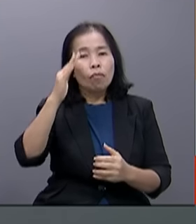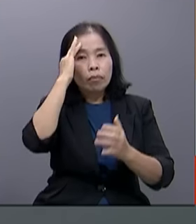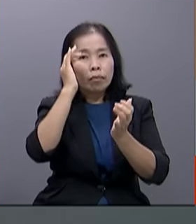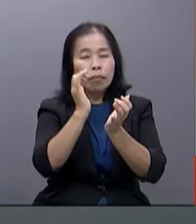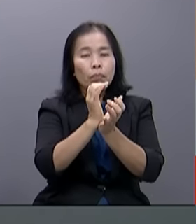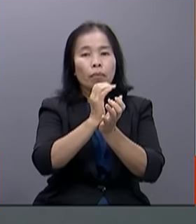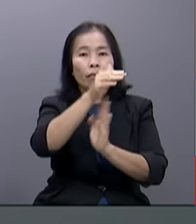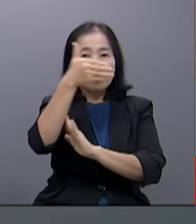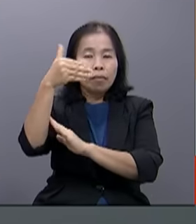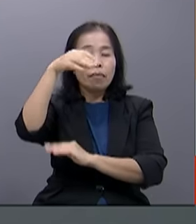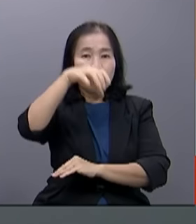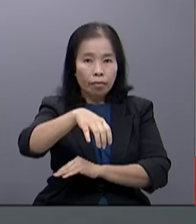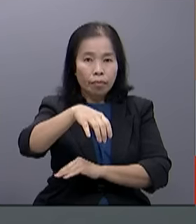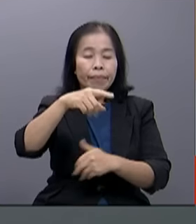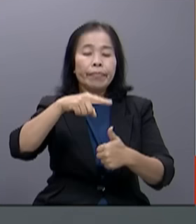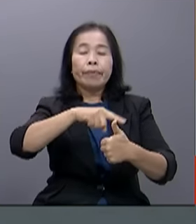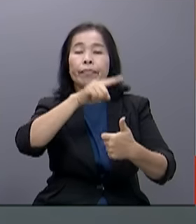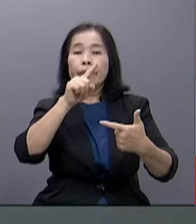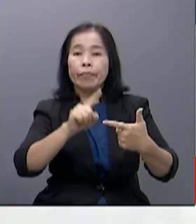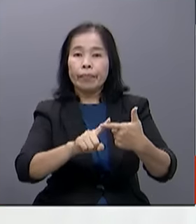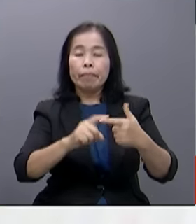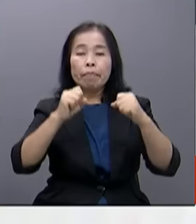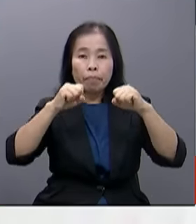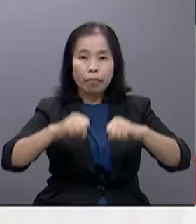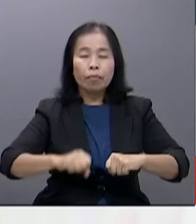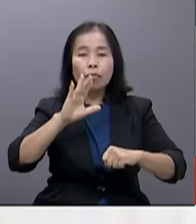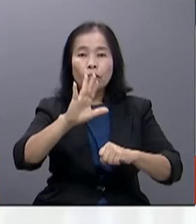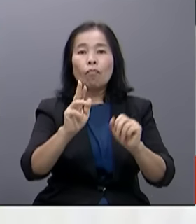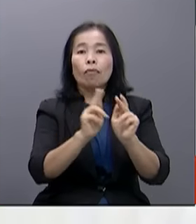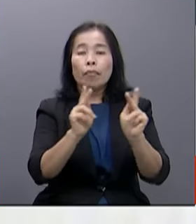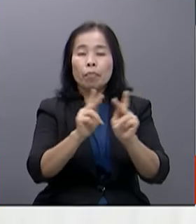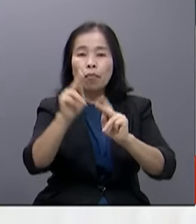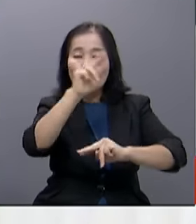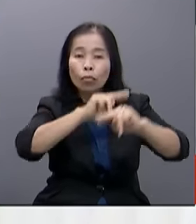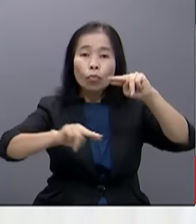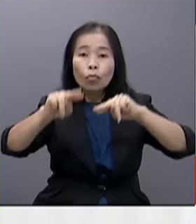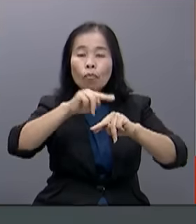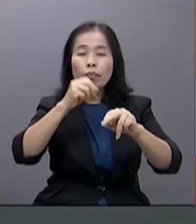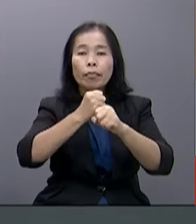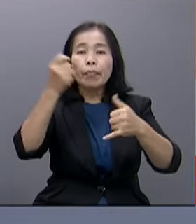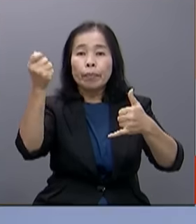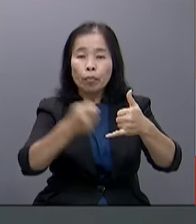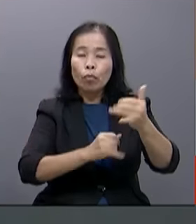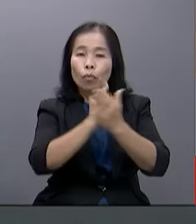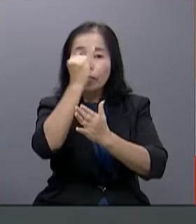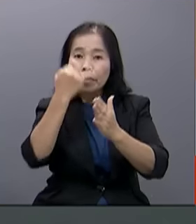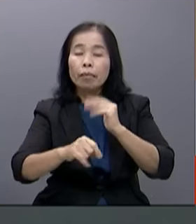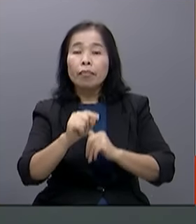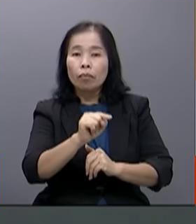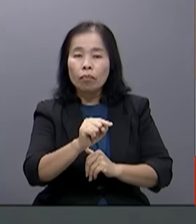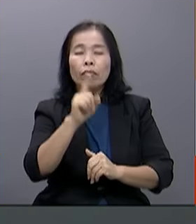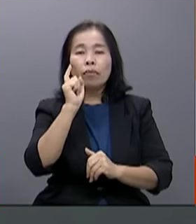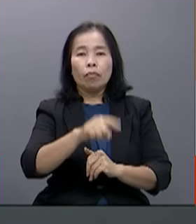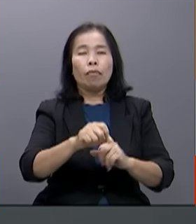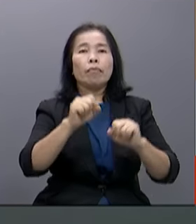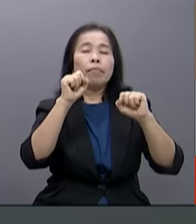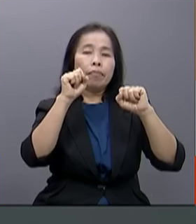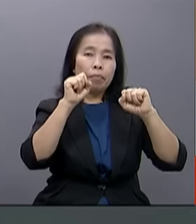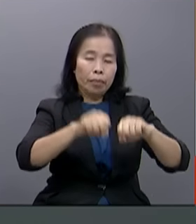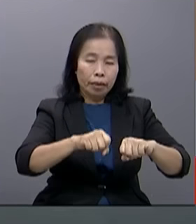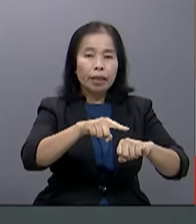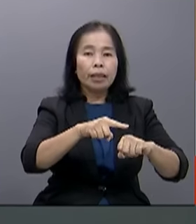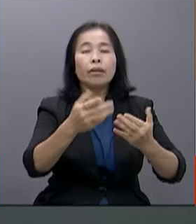ของมติกตร.ซึ่งจะต้องมีตามมติของอนุวินัยนะ